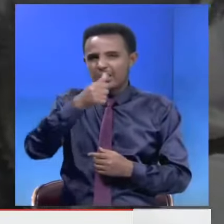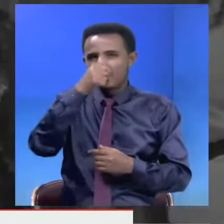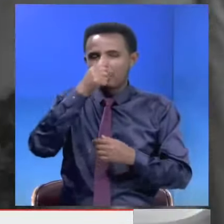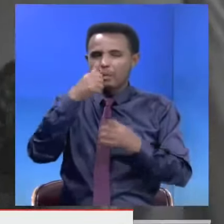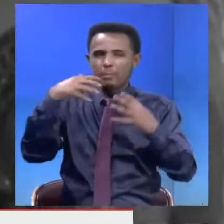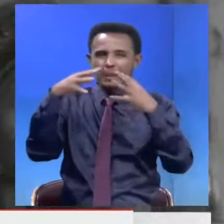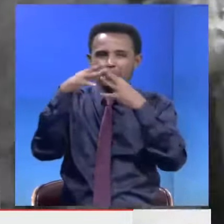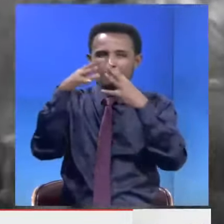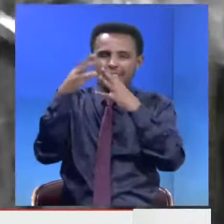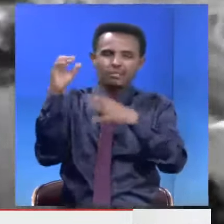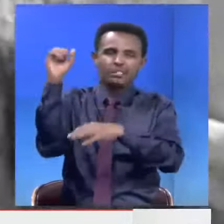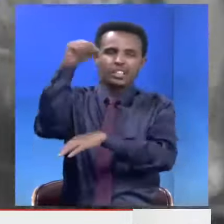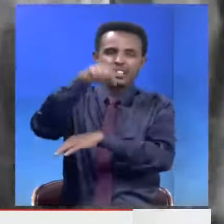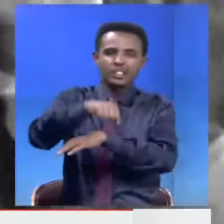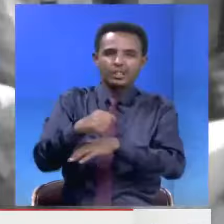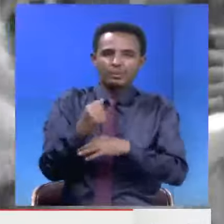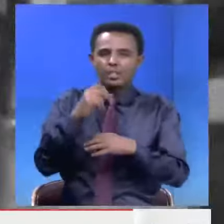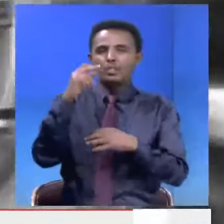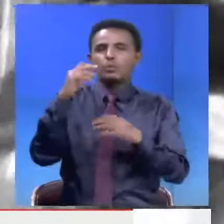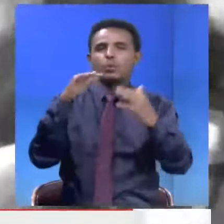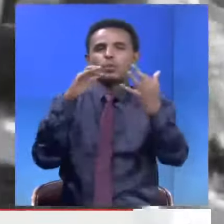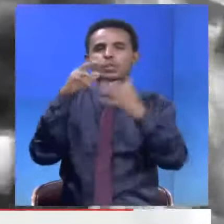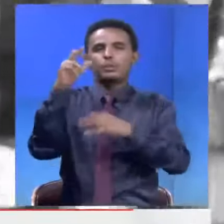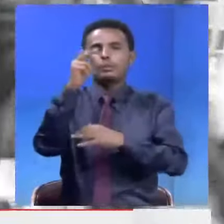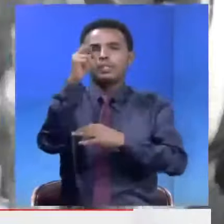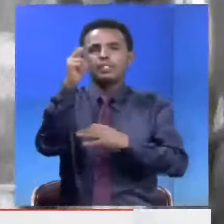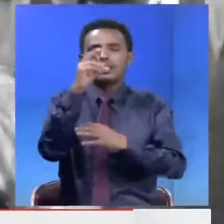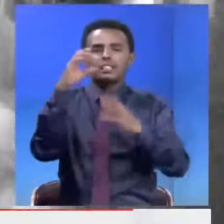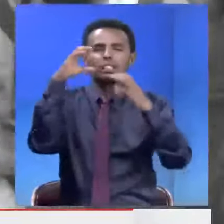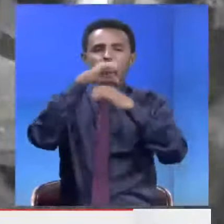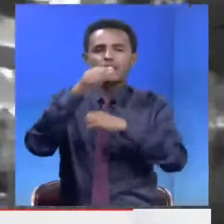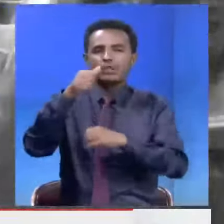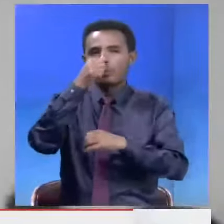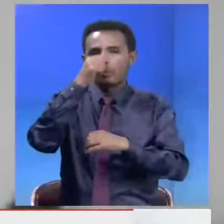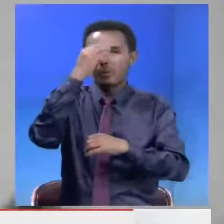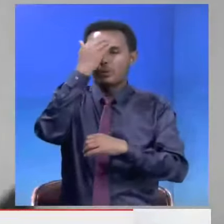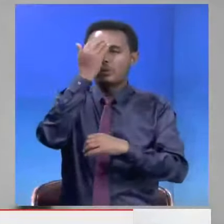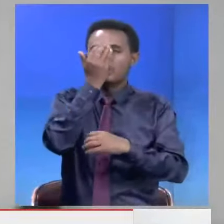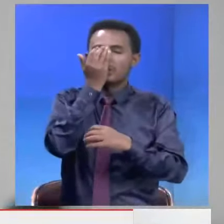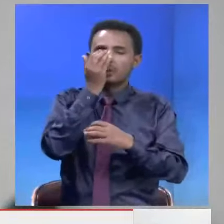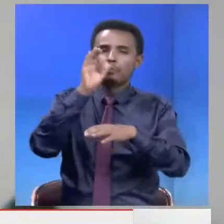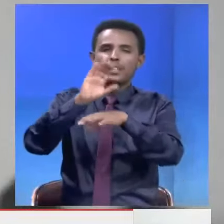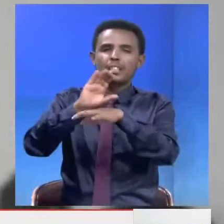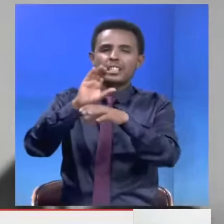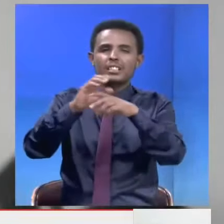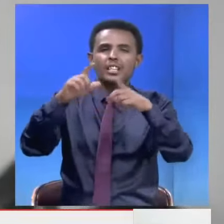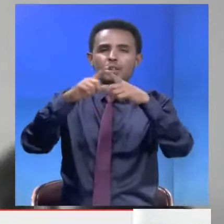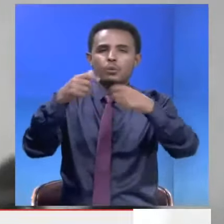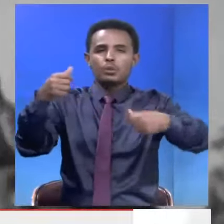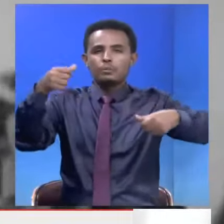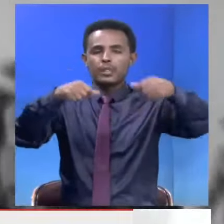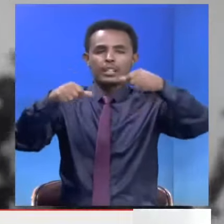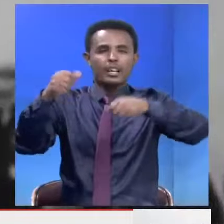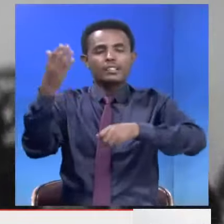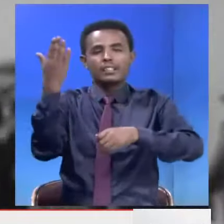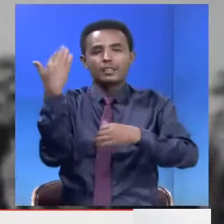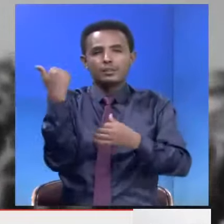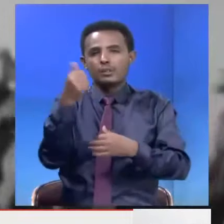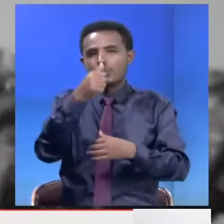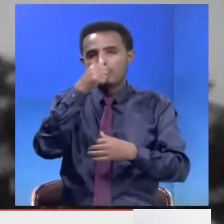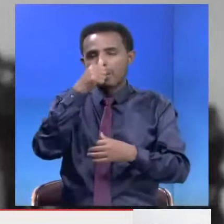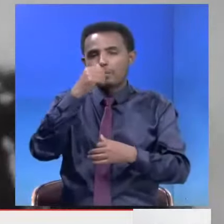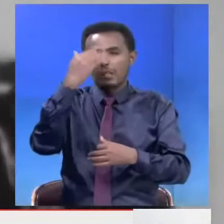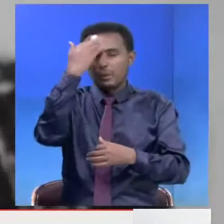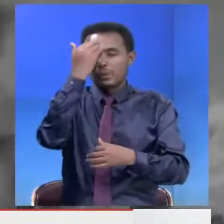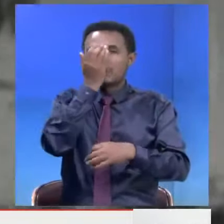ሲያሸንፉ ጦርነቱን በድል እንዲጠናቀቅ የኢትዮጵያ ኦርቶዶክስ ተዋሕዶ ቤተ ክርስቲያን ጉልህ ሚና እንደነበራት በኢትዮጵያ ኦርቶዶክስ ተዋሕዶ ቤተ ክርስቲያን የሰንበት